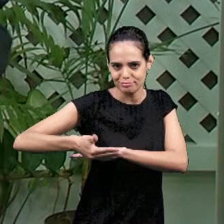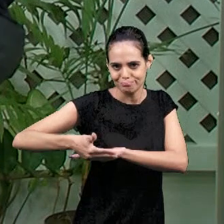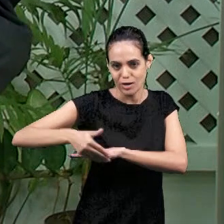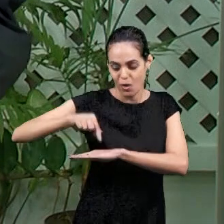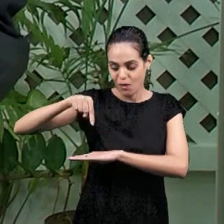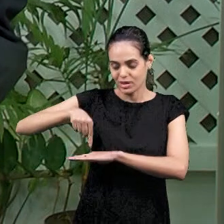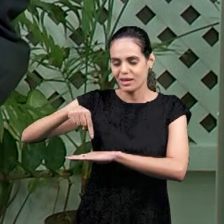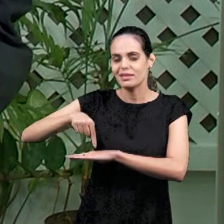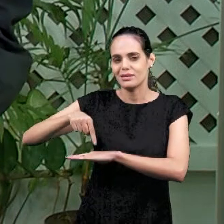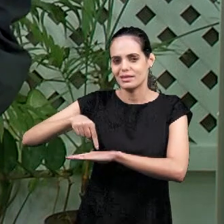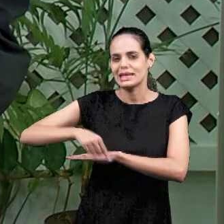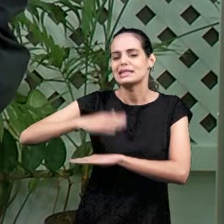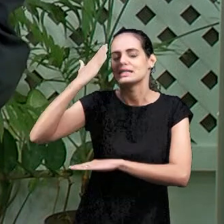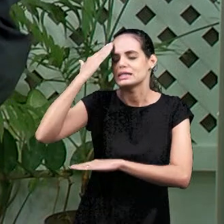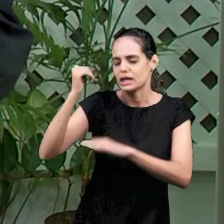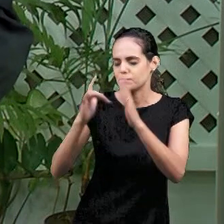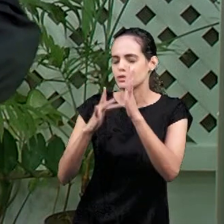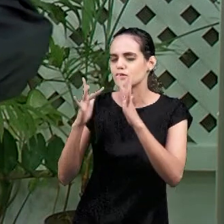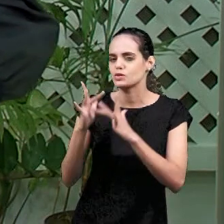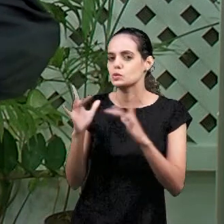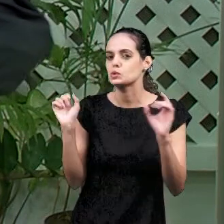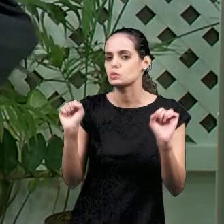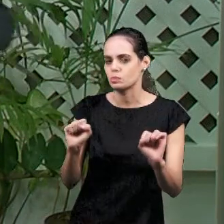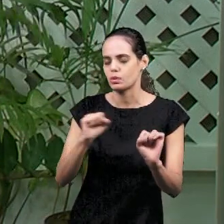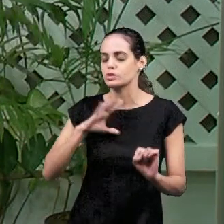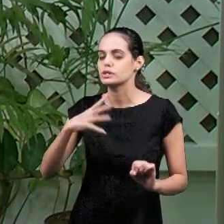du chemin. Il sait que Jésus peut sauver,